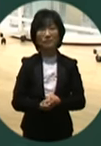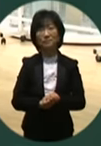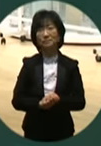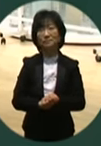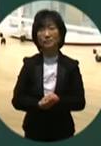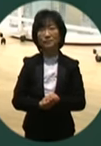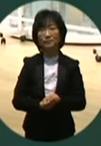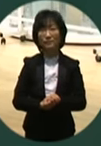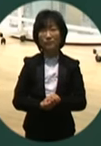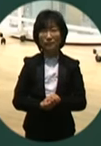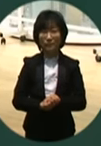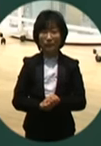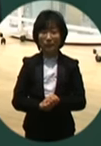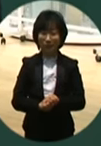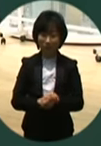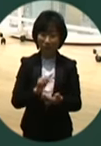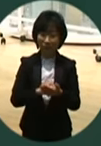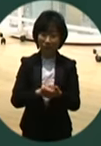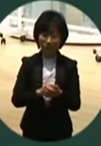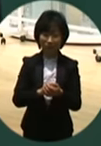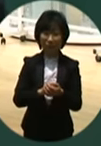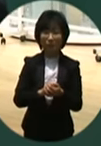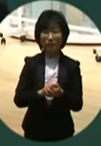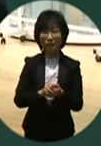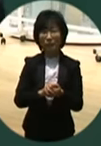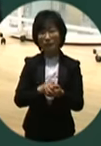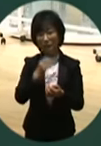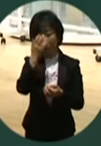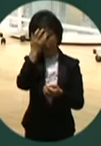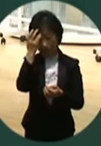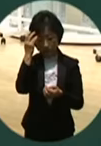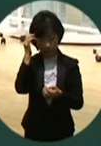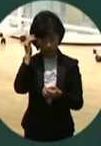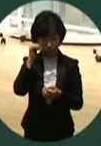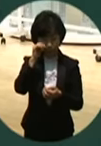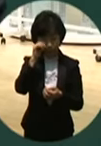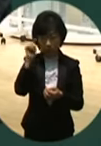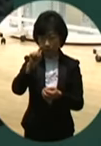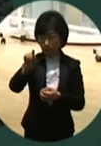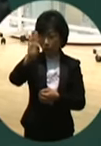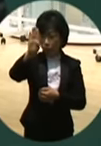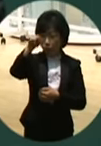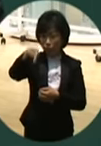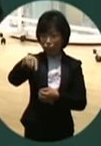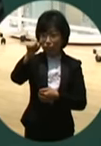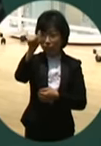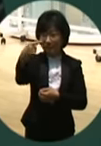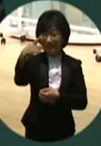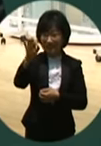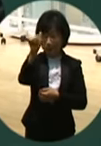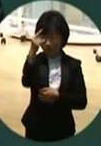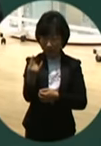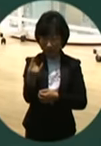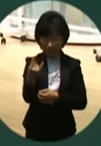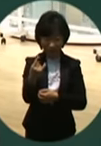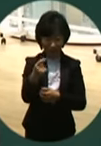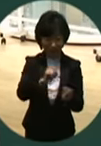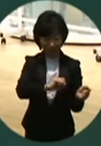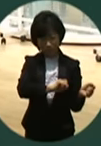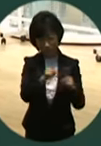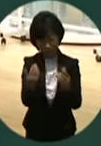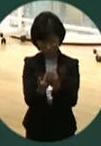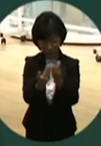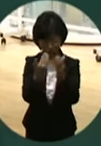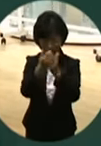그 집회가 있는데 하필이면 그 부흥이 할 때 그 앞에 그 현수막 붙이잖아요. And then she said, one day there was